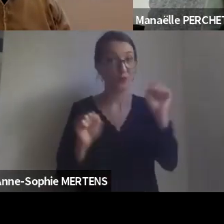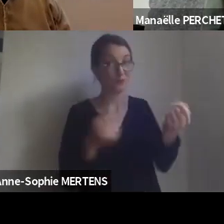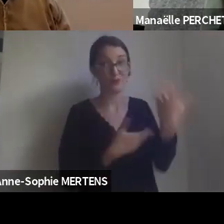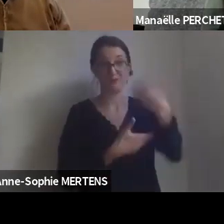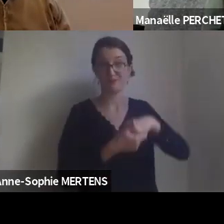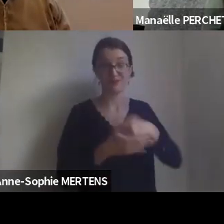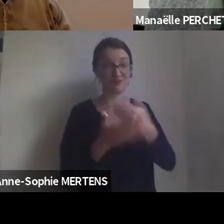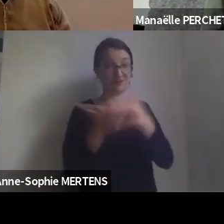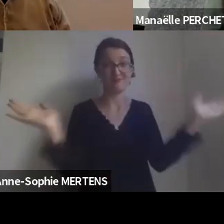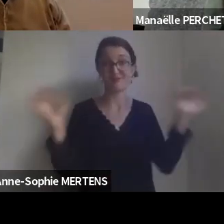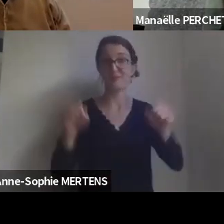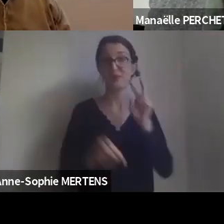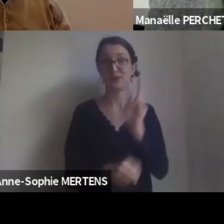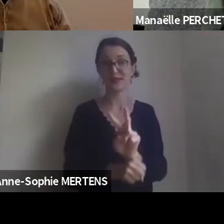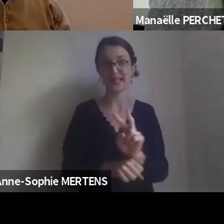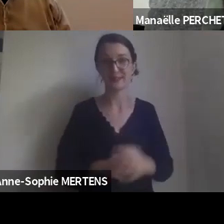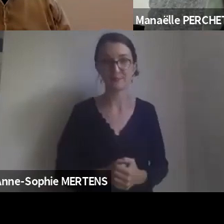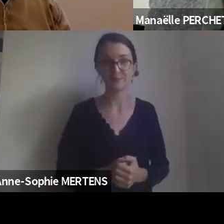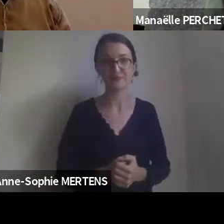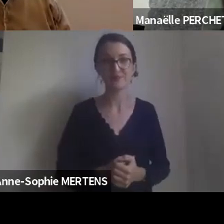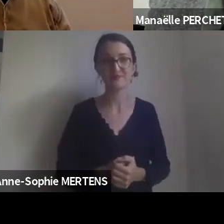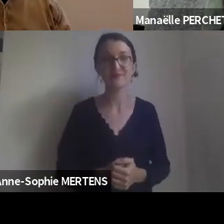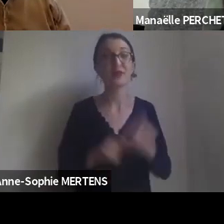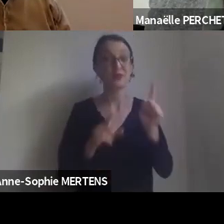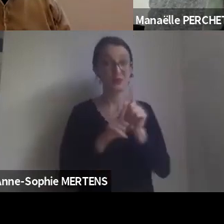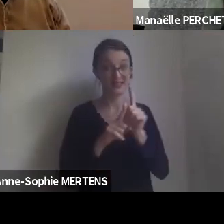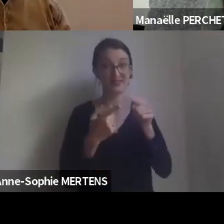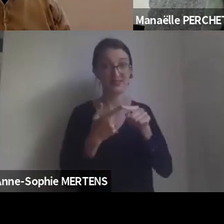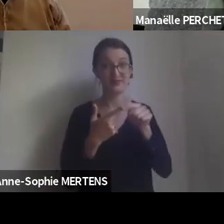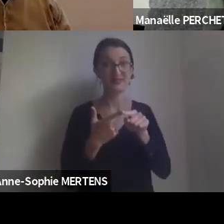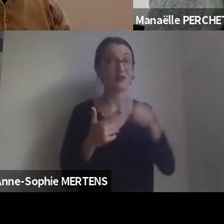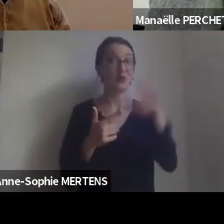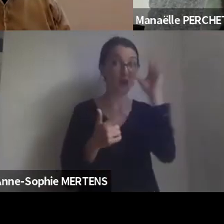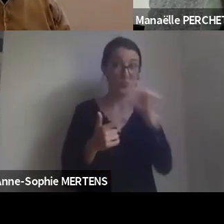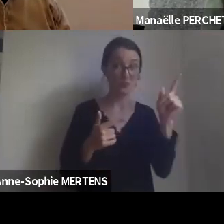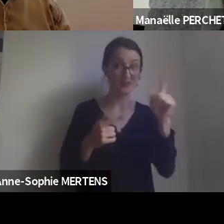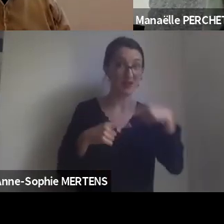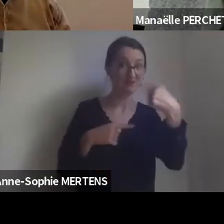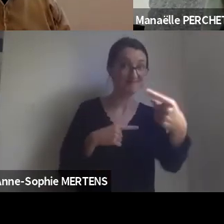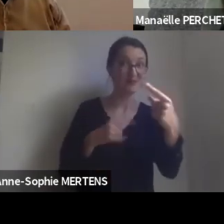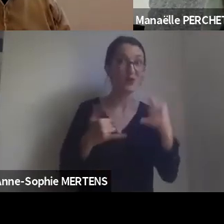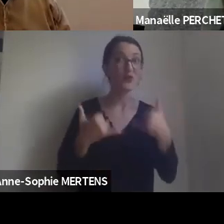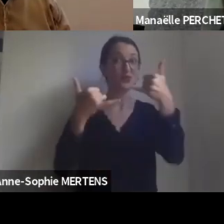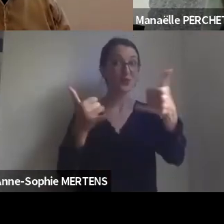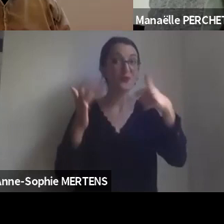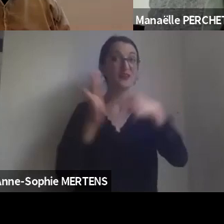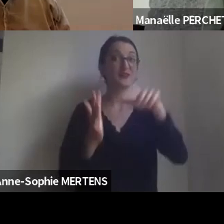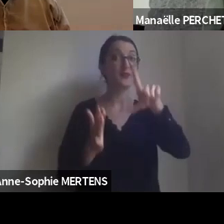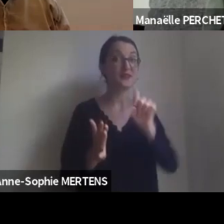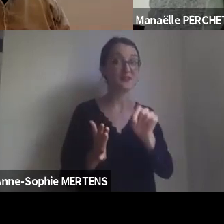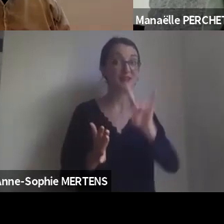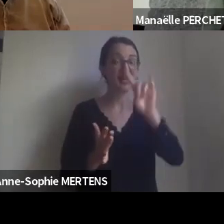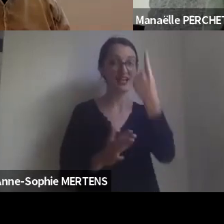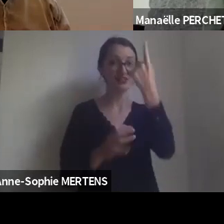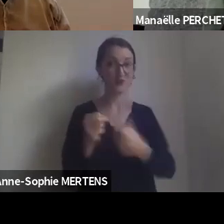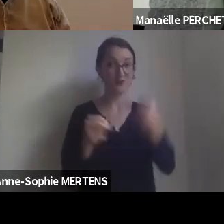Deuxième point d'actualité, nous sommes en plein appel à candidature entrepreneur pour les trophées 2020 HUP Entrepreneur. C'est reparti, ça